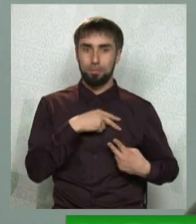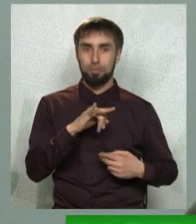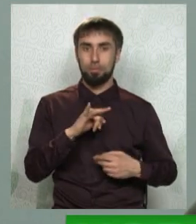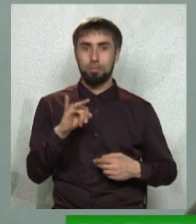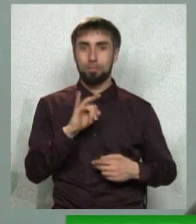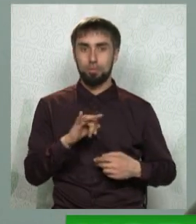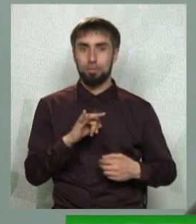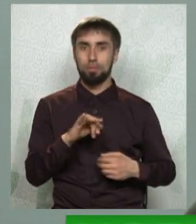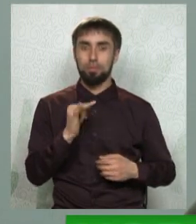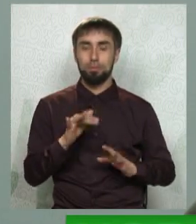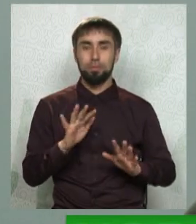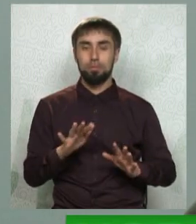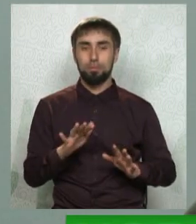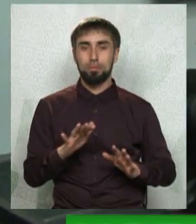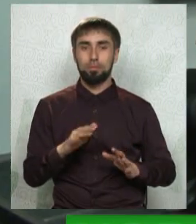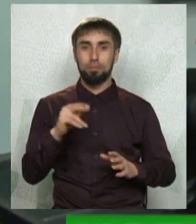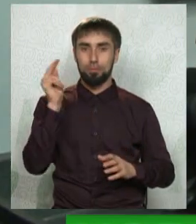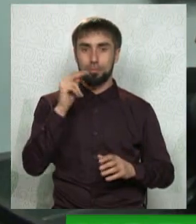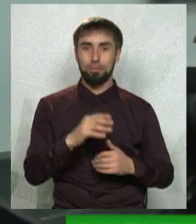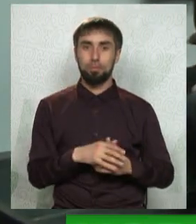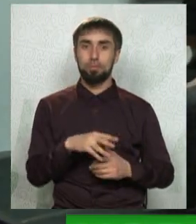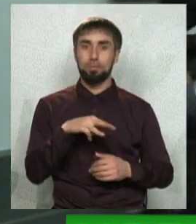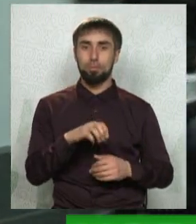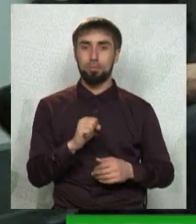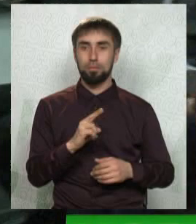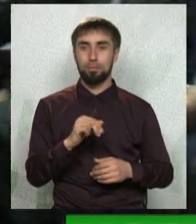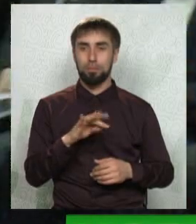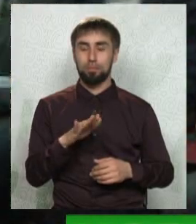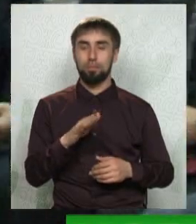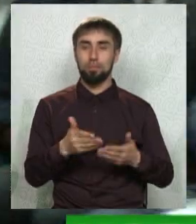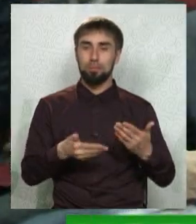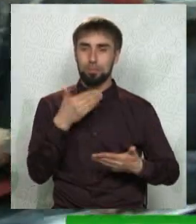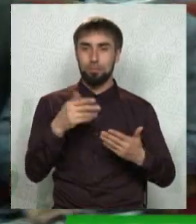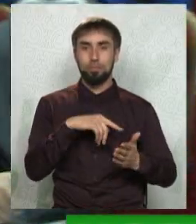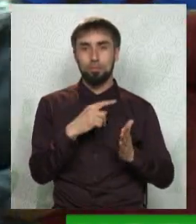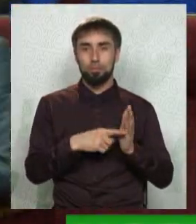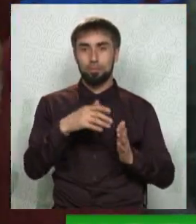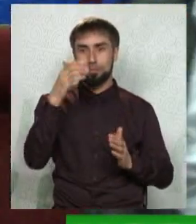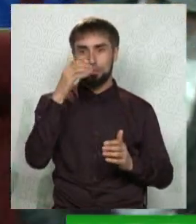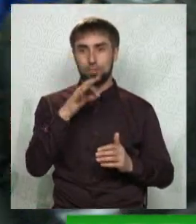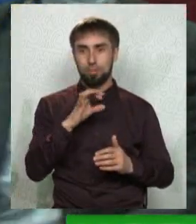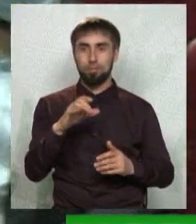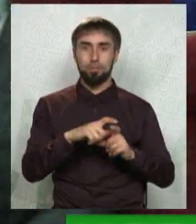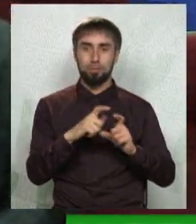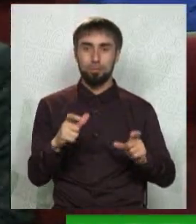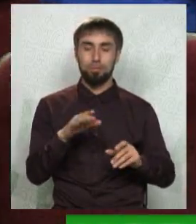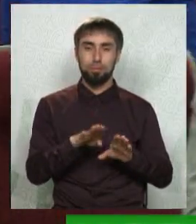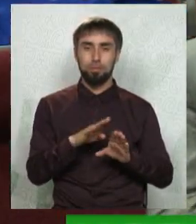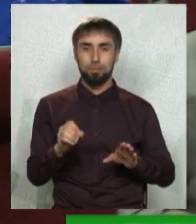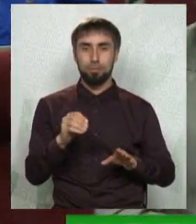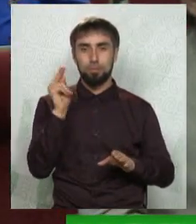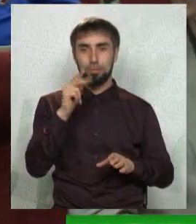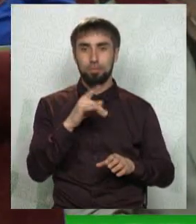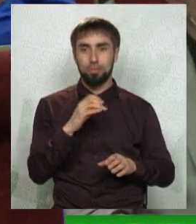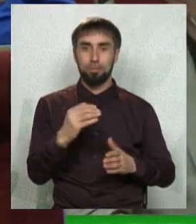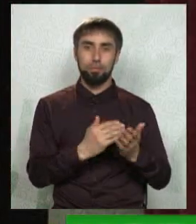историю, не только учебную. Махмуд Али Калиматов поднял и вопрос образовательного процесса в школах, а также учебных